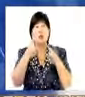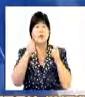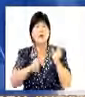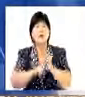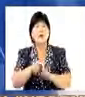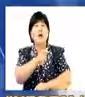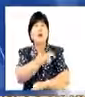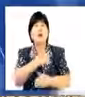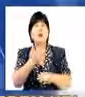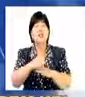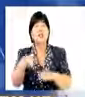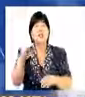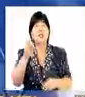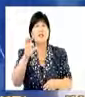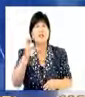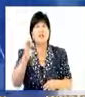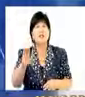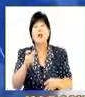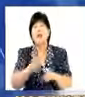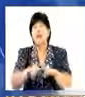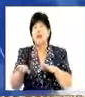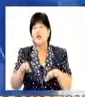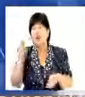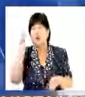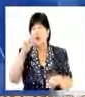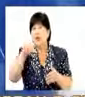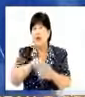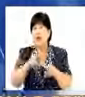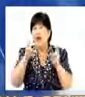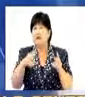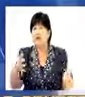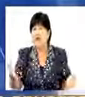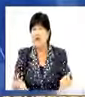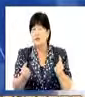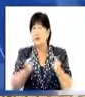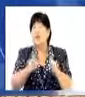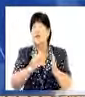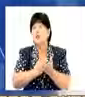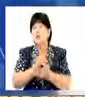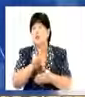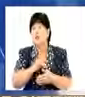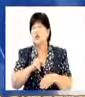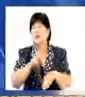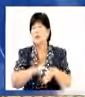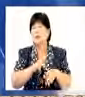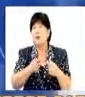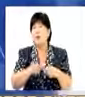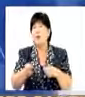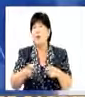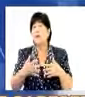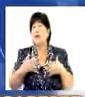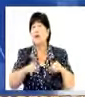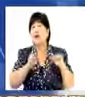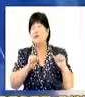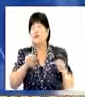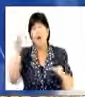поступили в дежурную часть ДЧС. На специальных тактических учениях с участием аварийно-спасательных, коммунальных служб, правоохранительных органов, управления